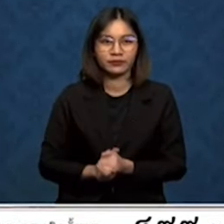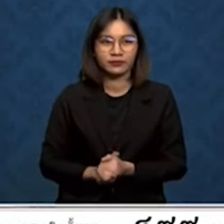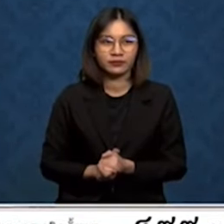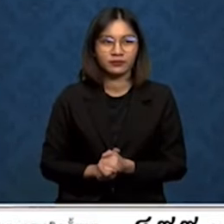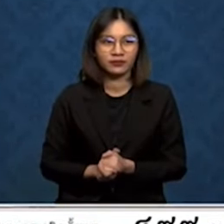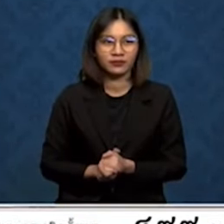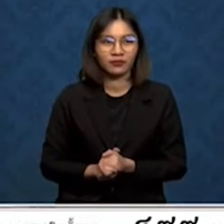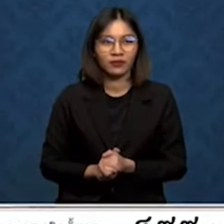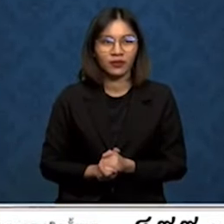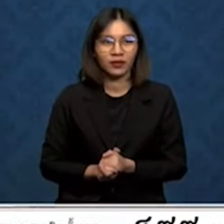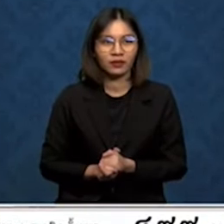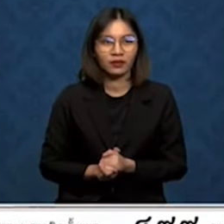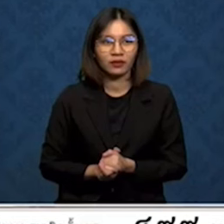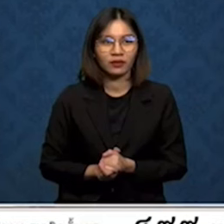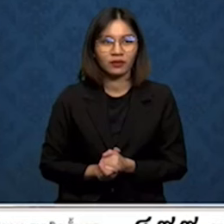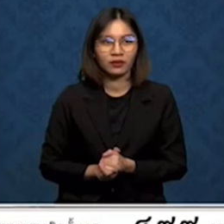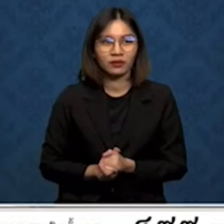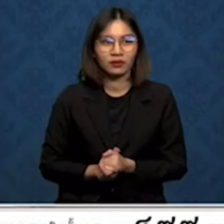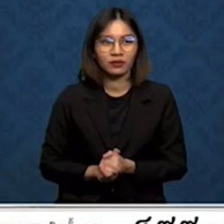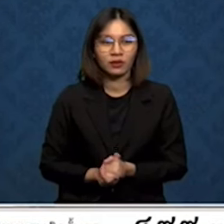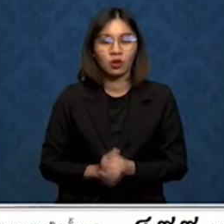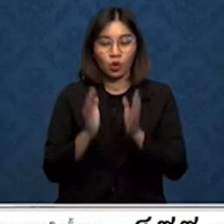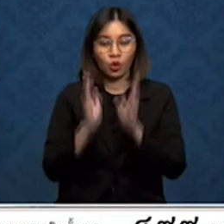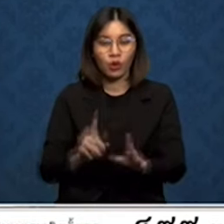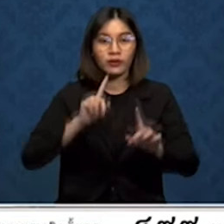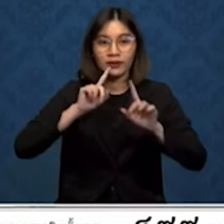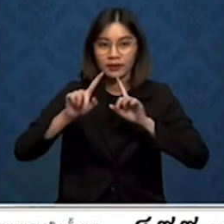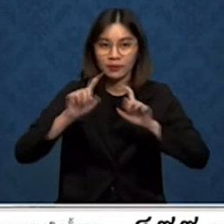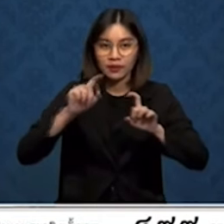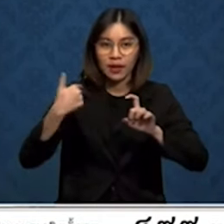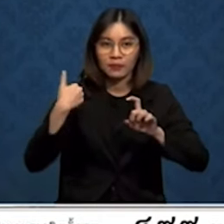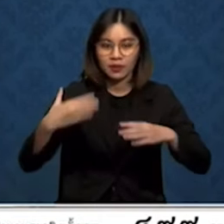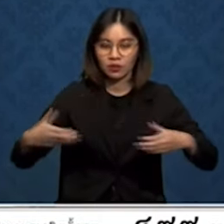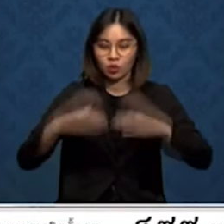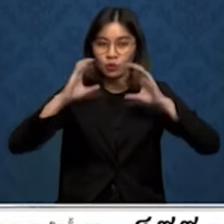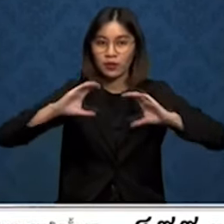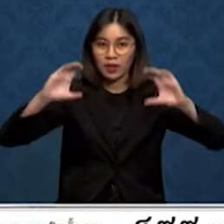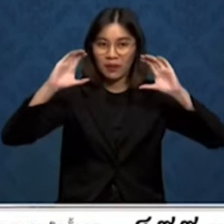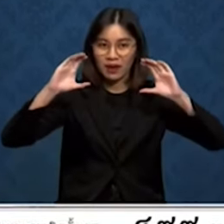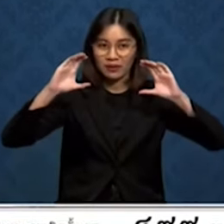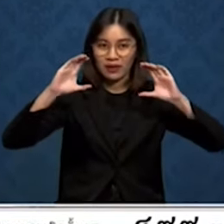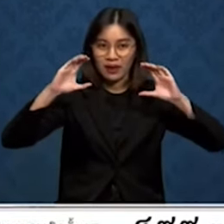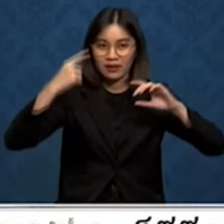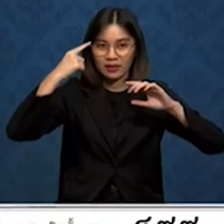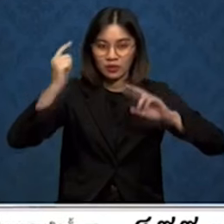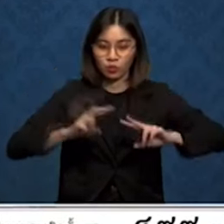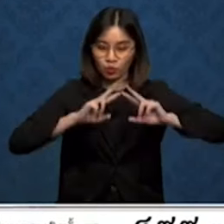มีคนถามสุดท้ายอีกว่ารัฐบาลเคยถามตัวเองไครับ